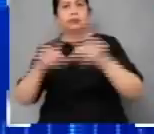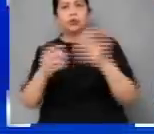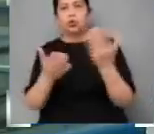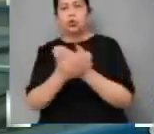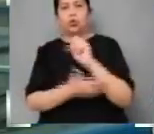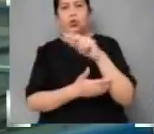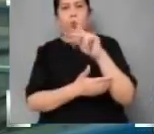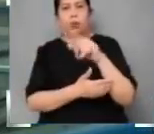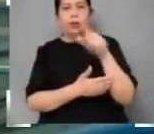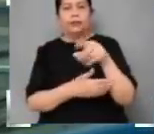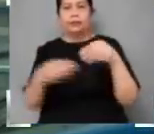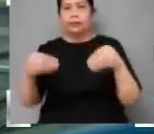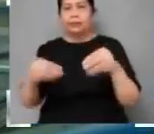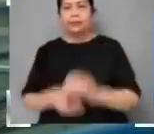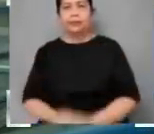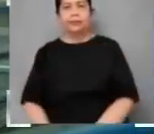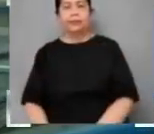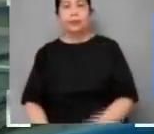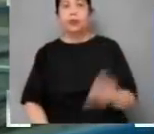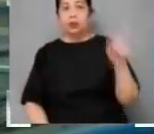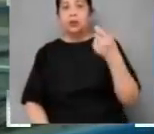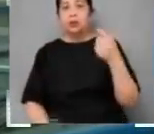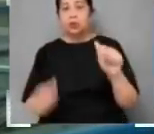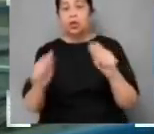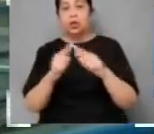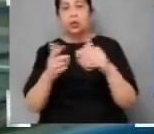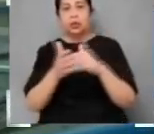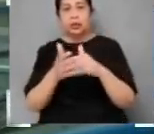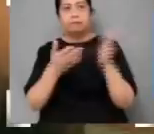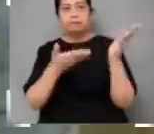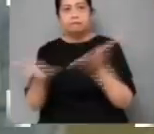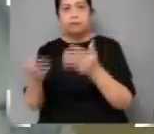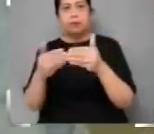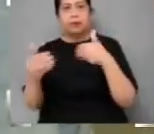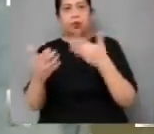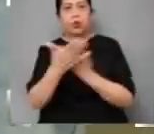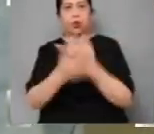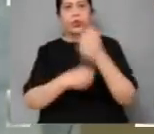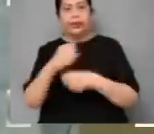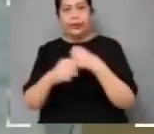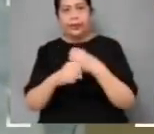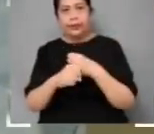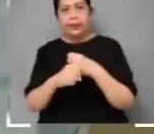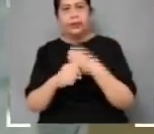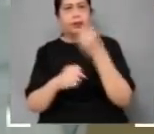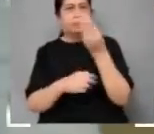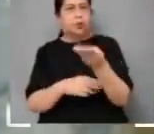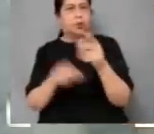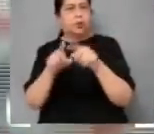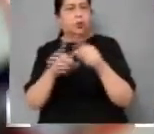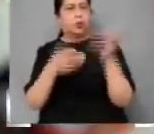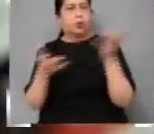pamilihan. Sinisikap nilang magkaroon sila ng replenishment bago mag-New Year. Kakaunti nilang din ang supply ng ilang brand ng